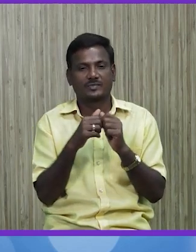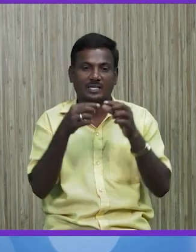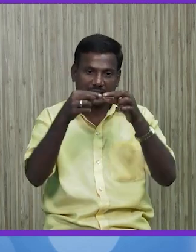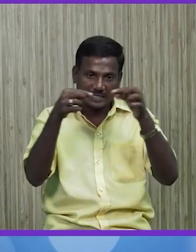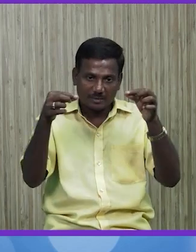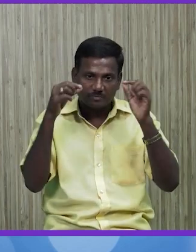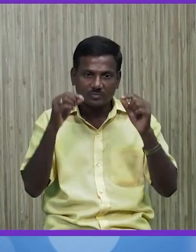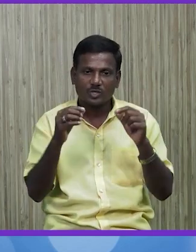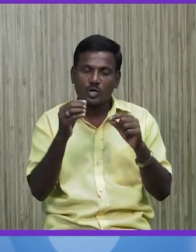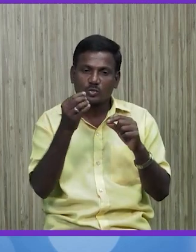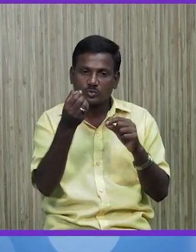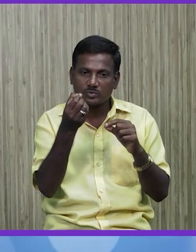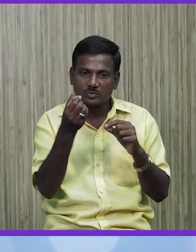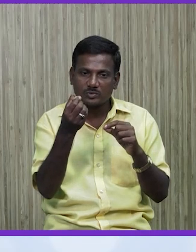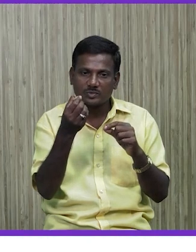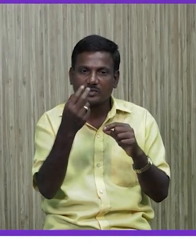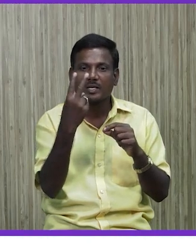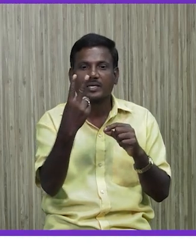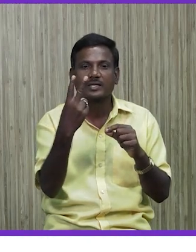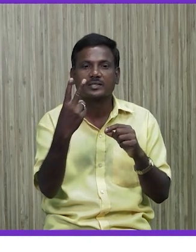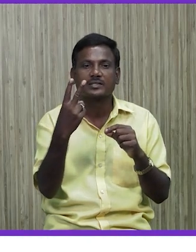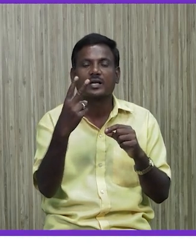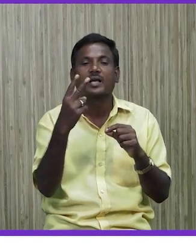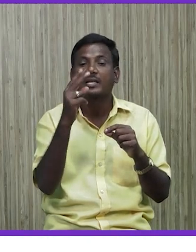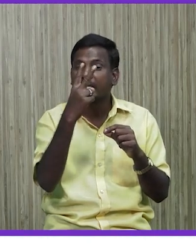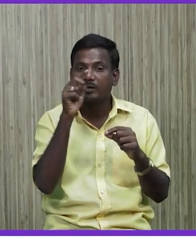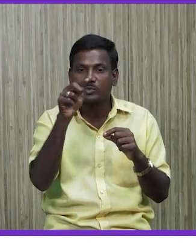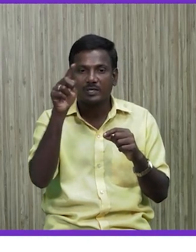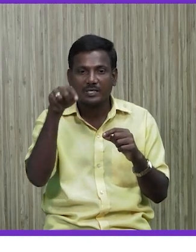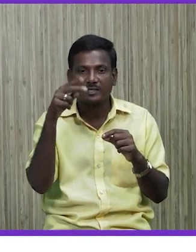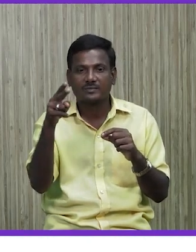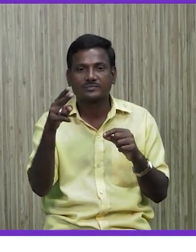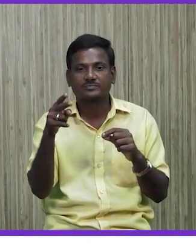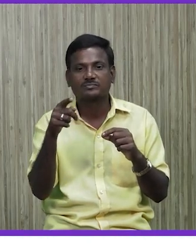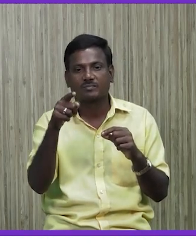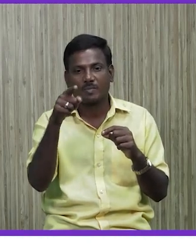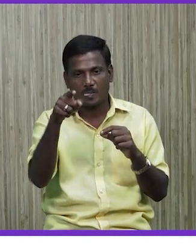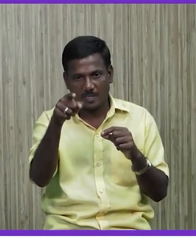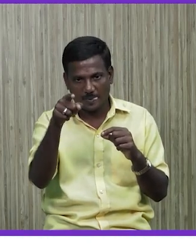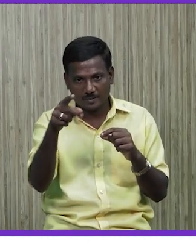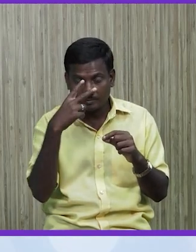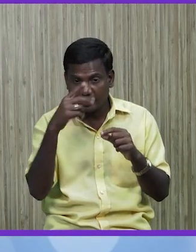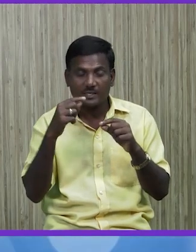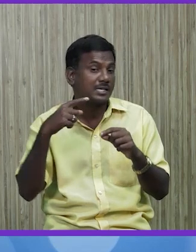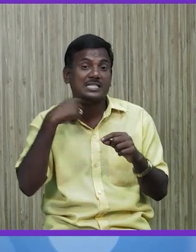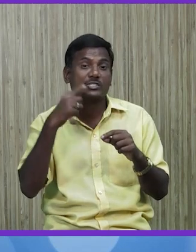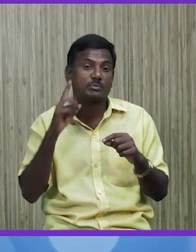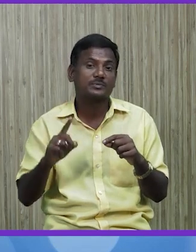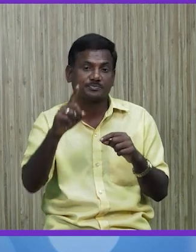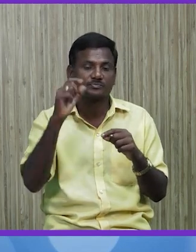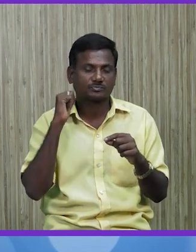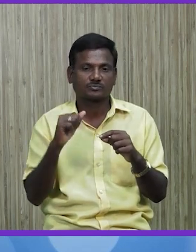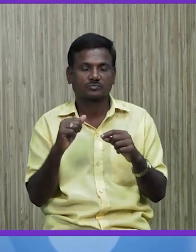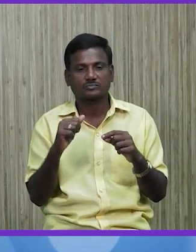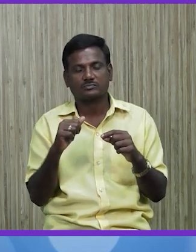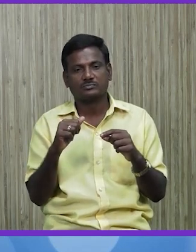நீலம் சுமார் 2.8 disaster Melissa that உகளது